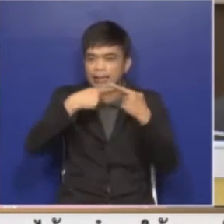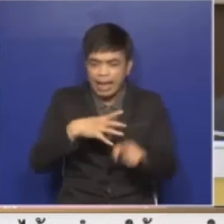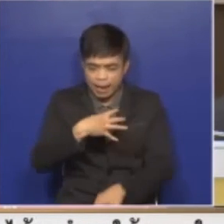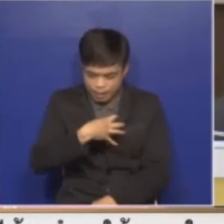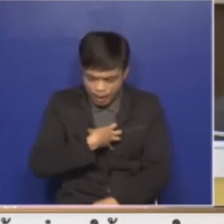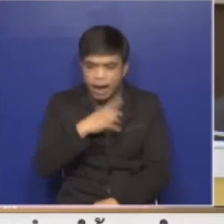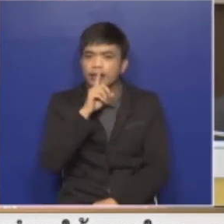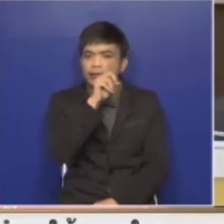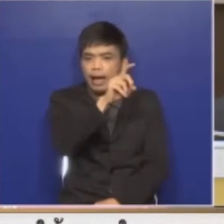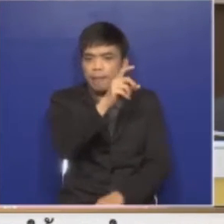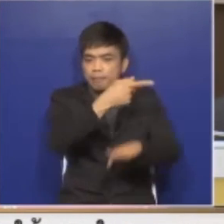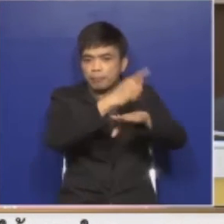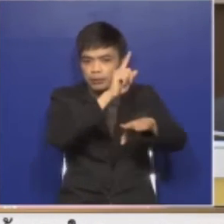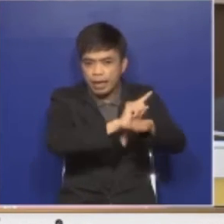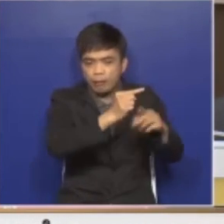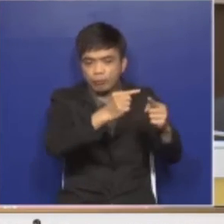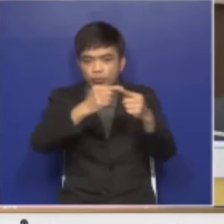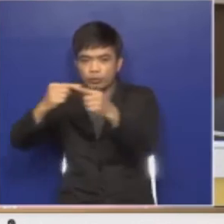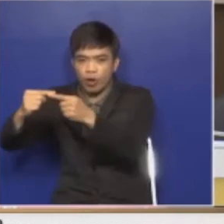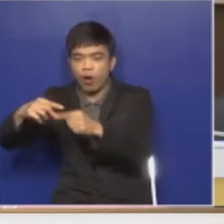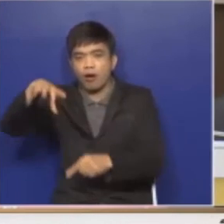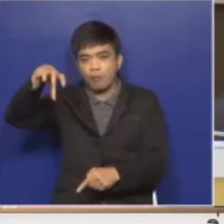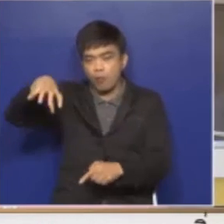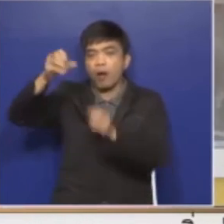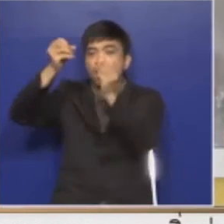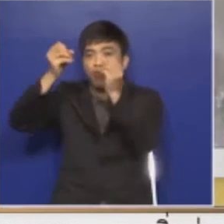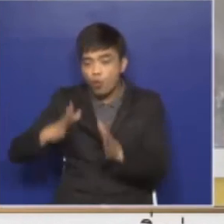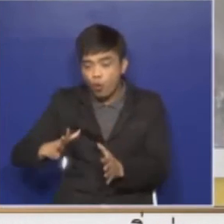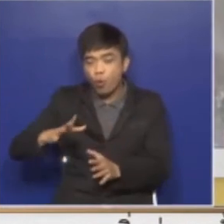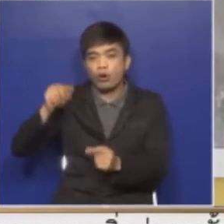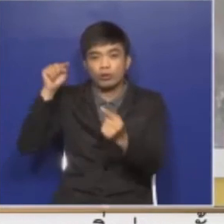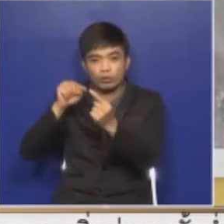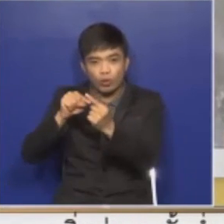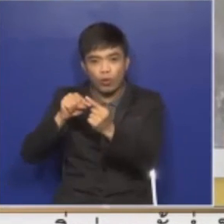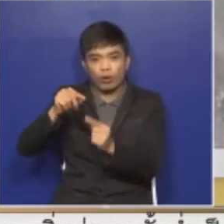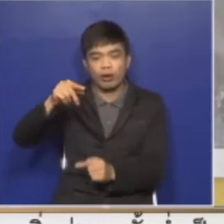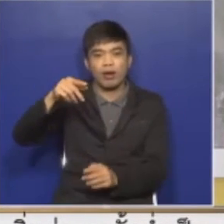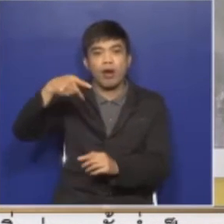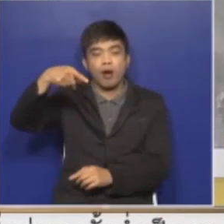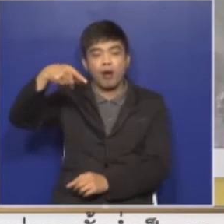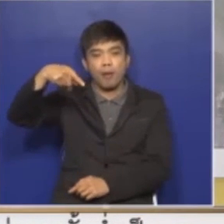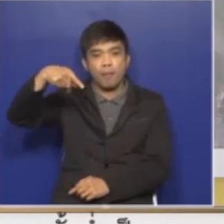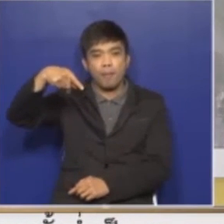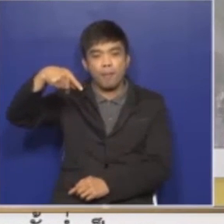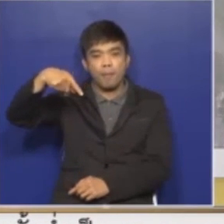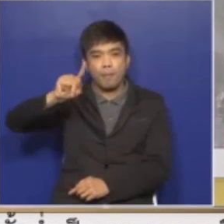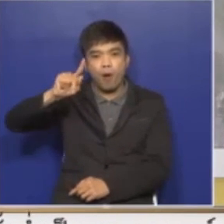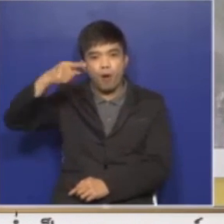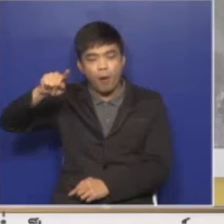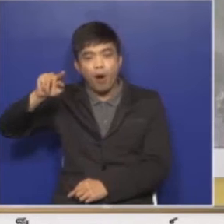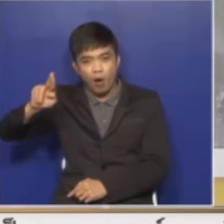ท่านเลขากับคณะกรรมการอยู่สถาบันพระปกเกล้าซึ่งถือว่าเป็นสถาบันประชาธิปไตยใหญ่ที่สุดนะครับ